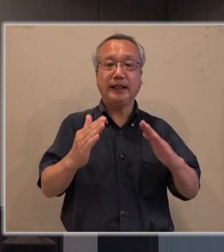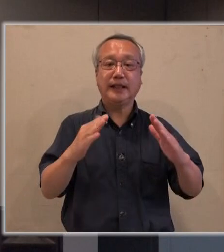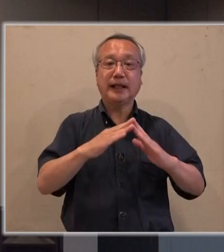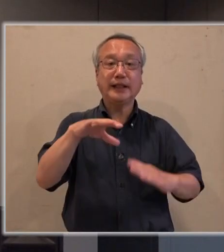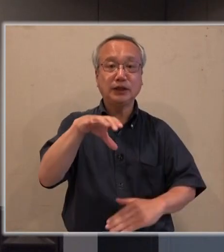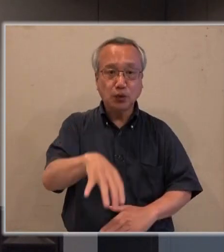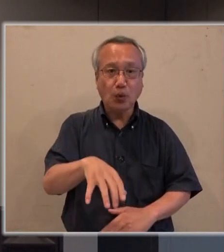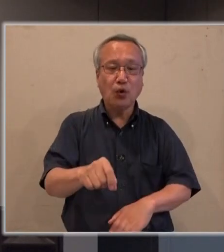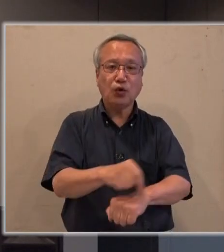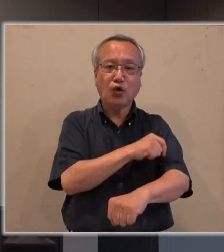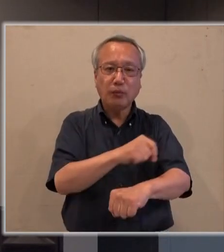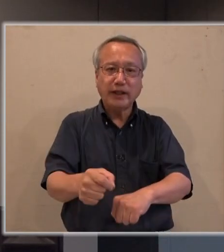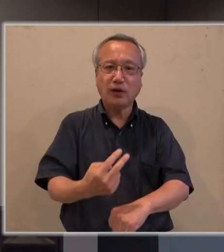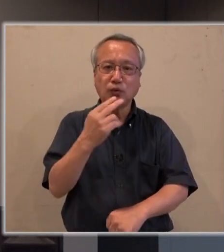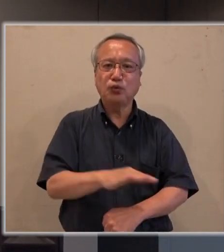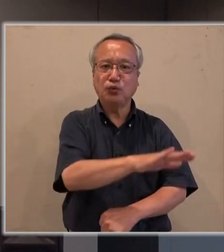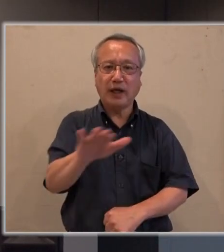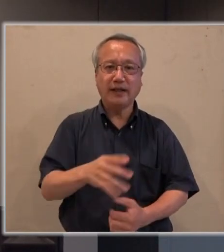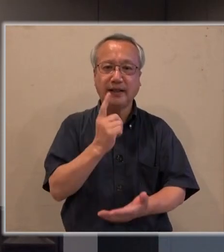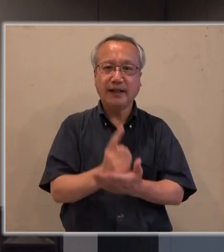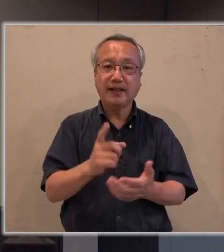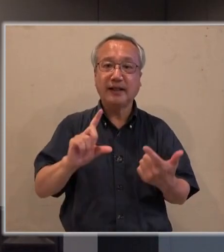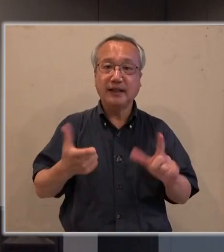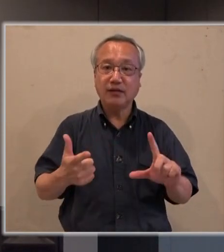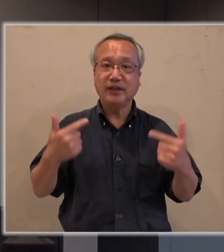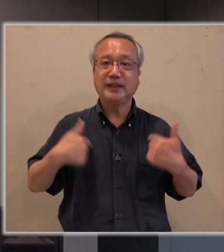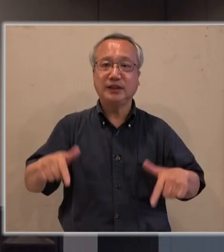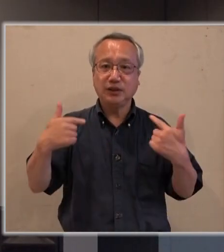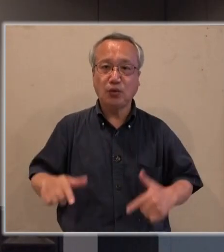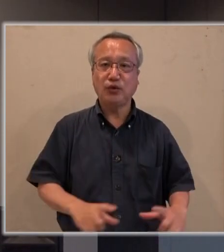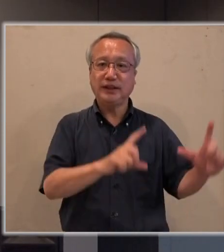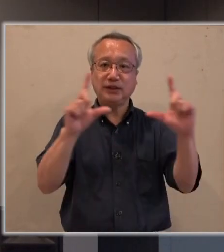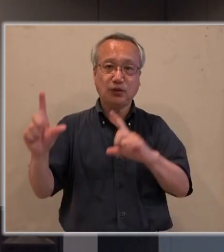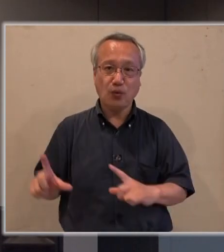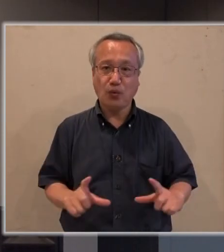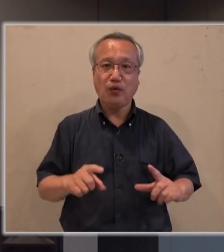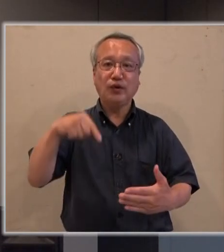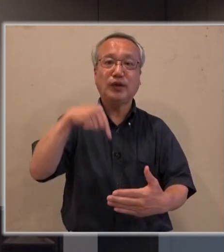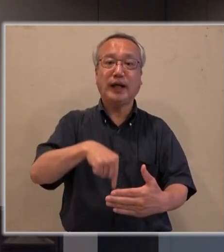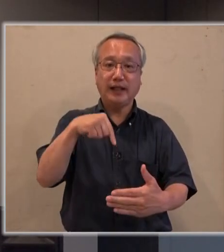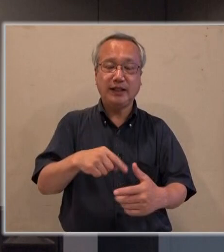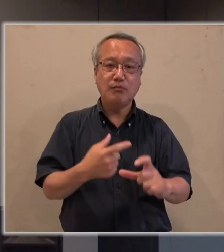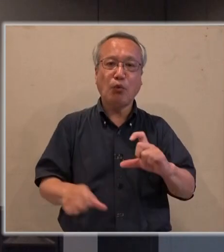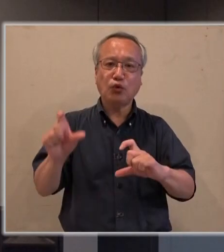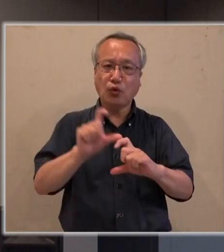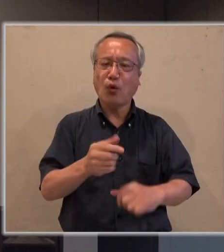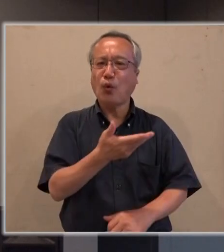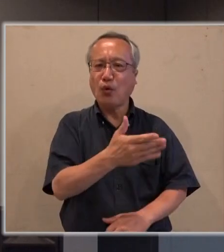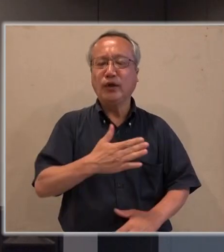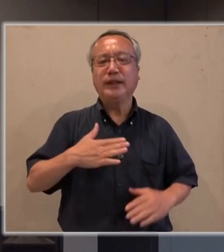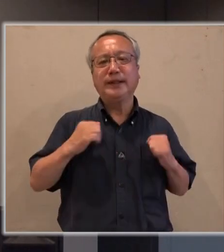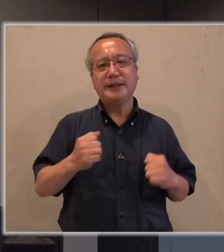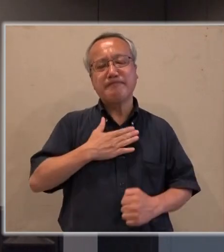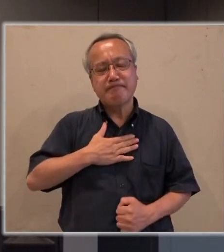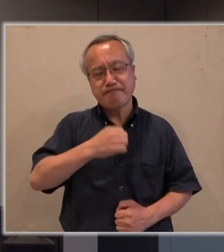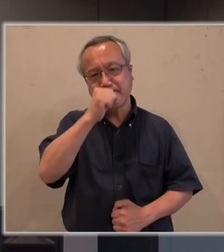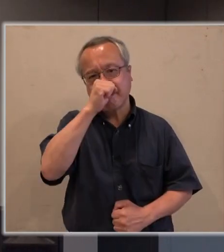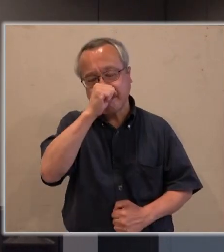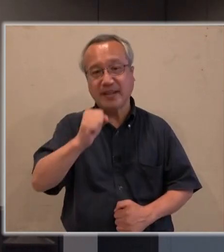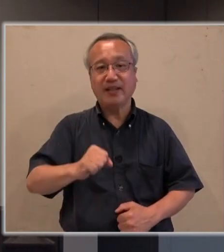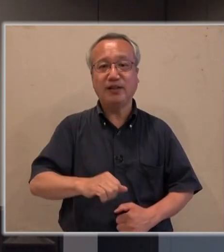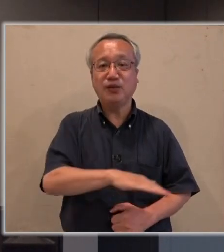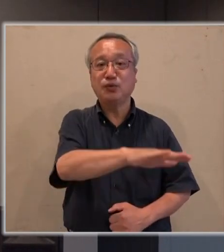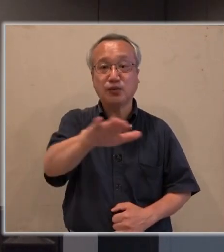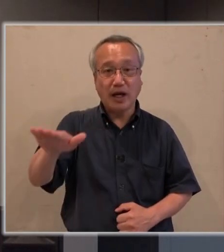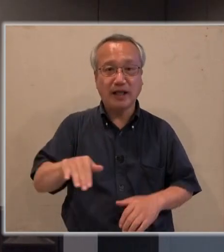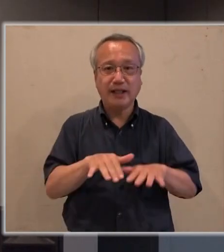特別の空間だけじゃなくて、日頃の日常であったり生活の中にもっとこういう居心地のいい空間が広がればいいのにな